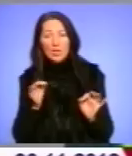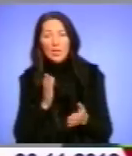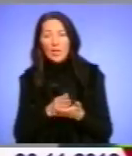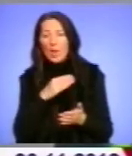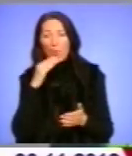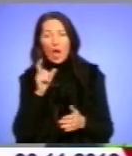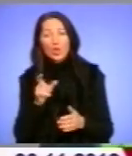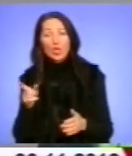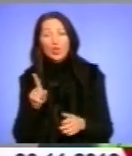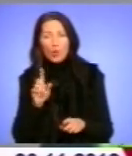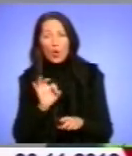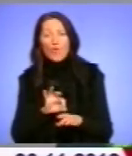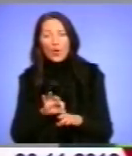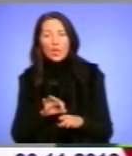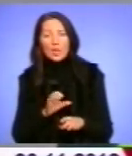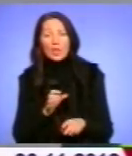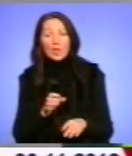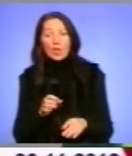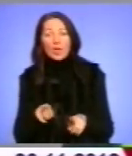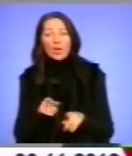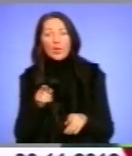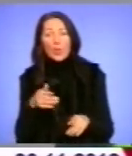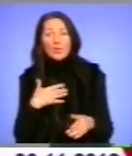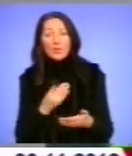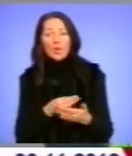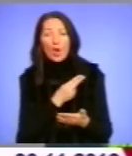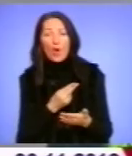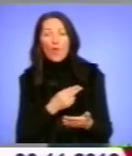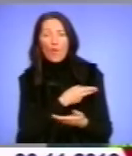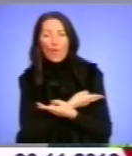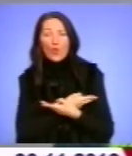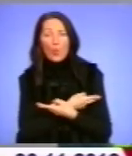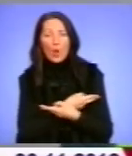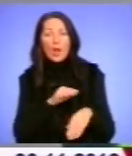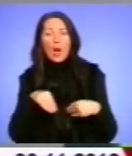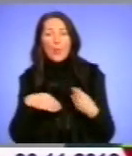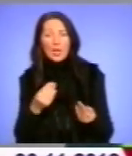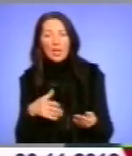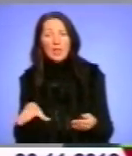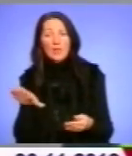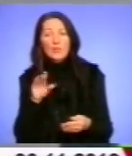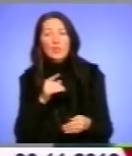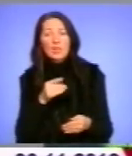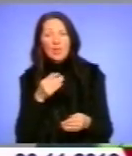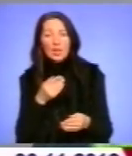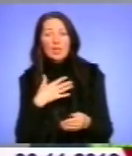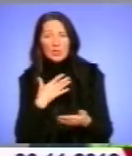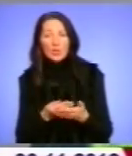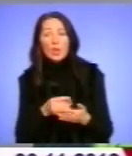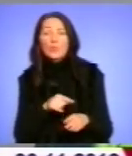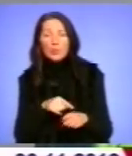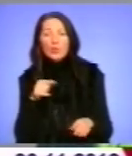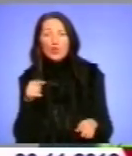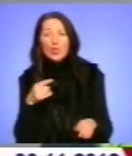хворе на саме цю хворобу, і ми у своїх футболках передали все їм співчуття, і ми